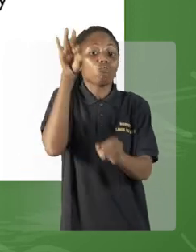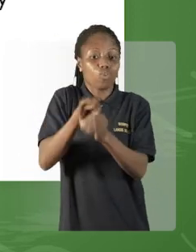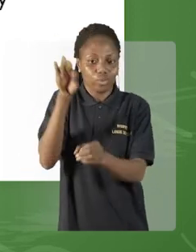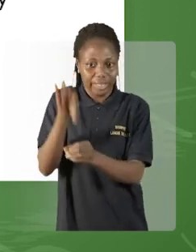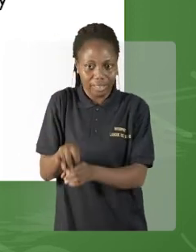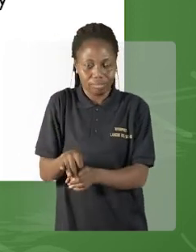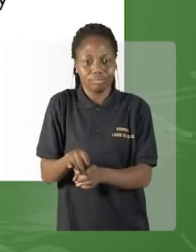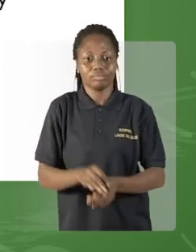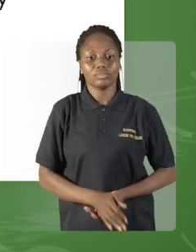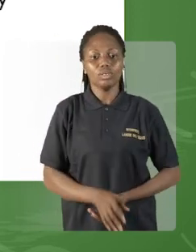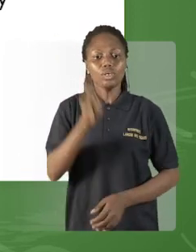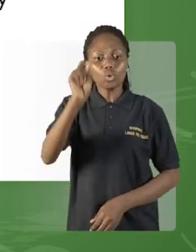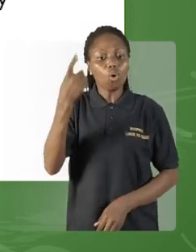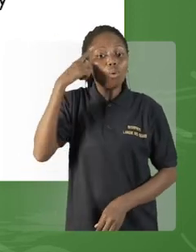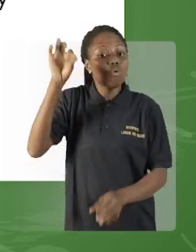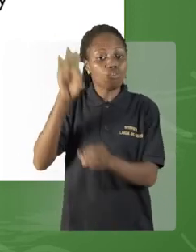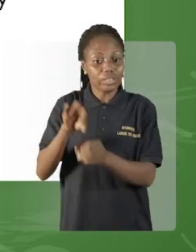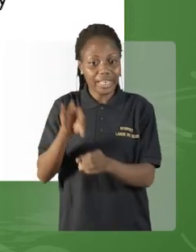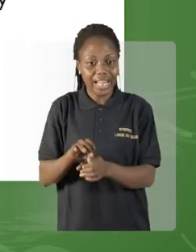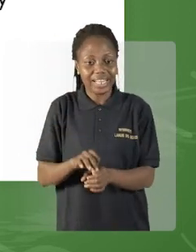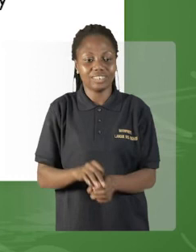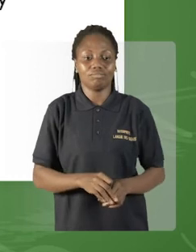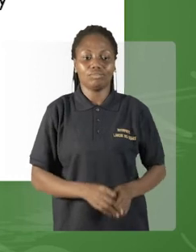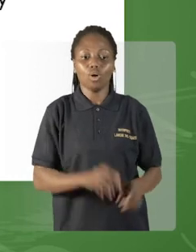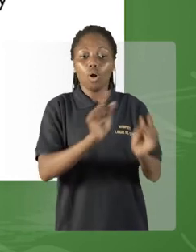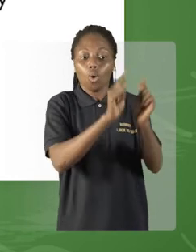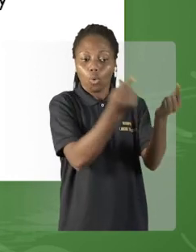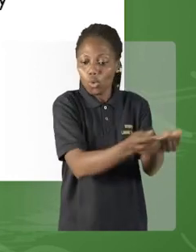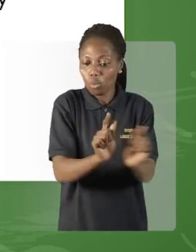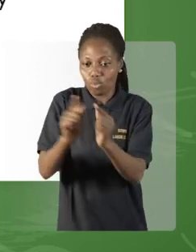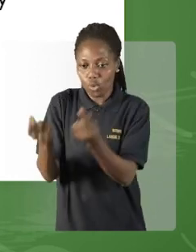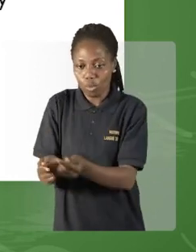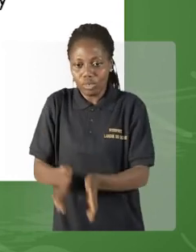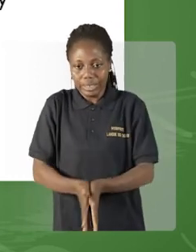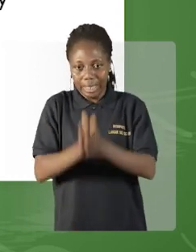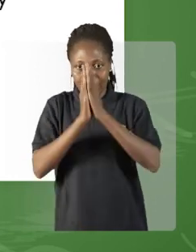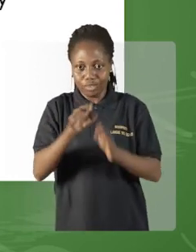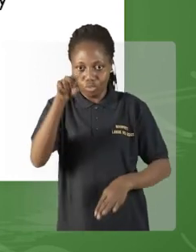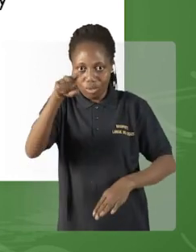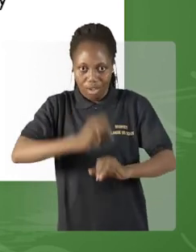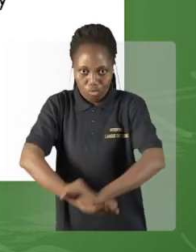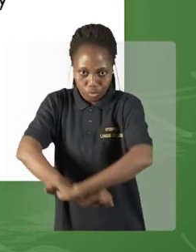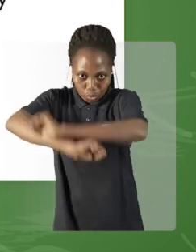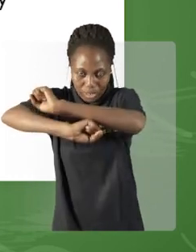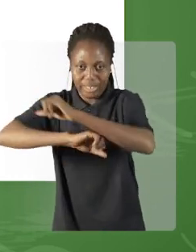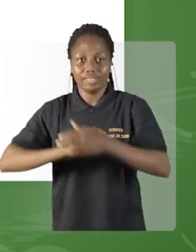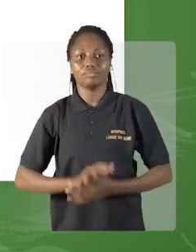Pour le vote de la décision, chaque groupe te demande de le soutenir.